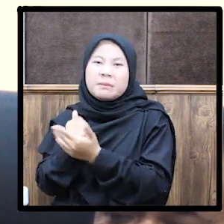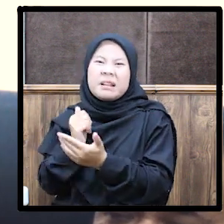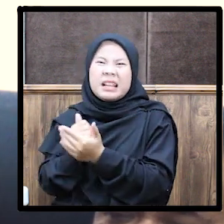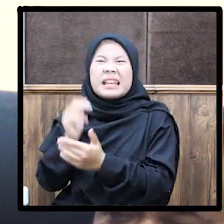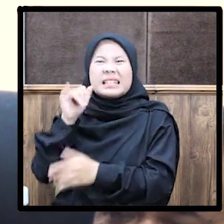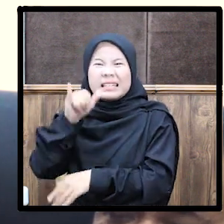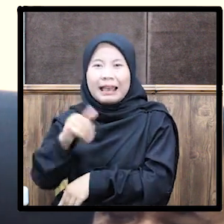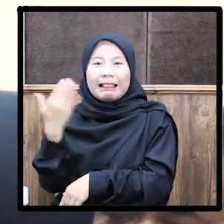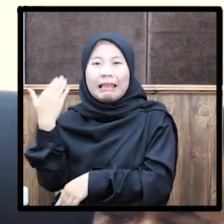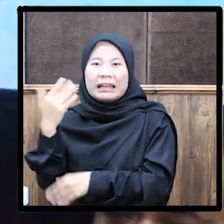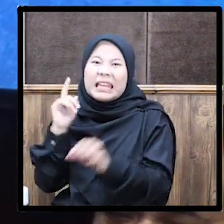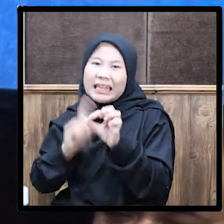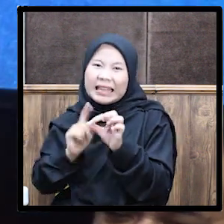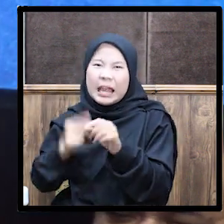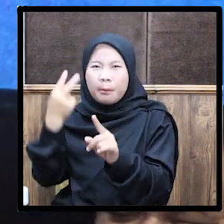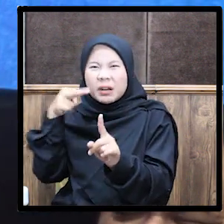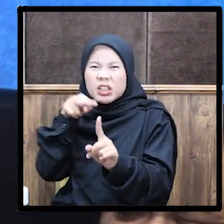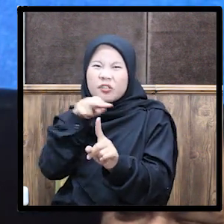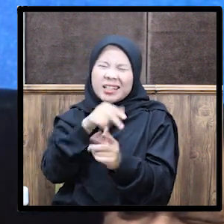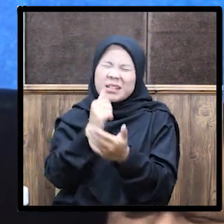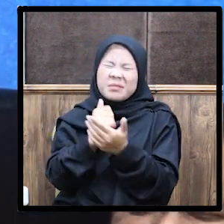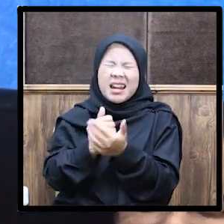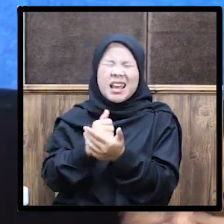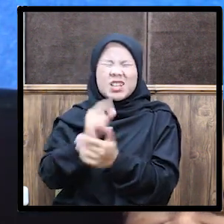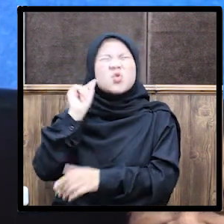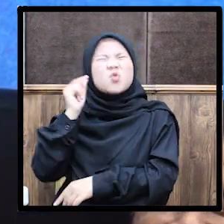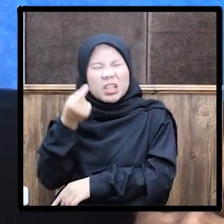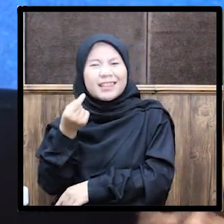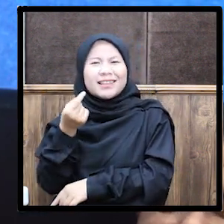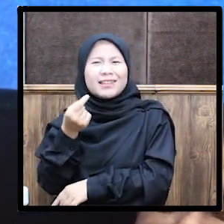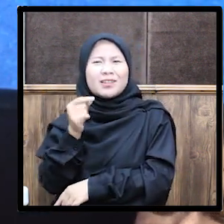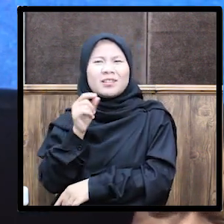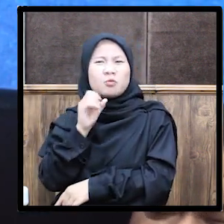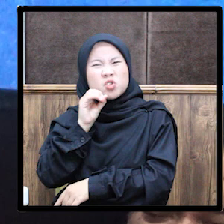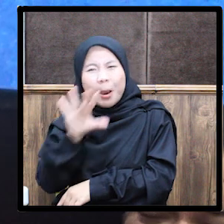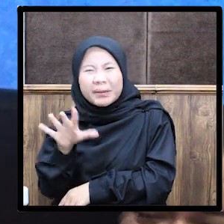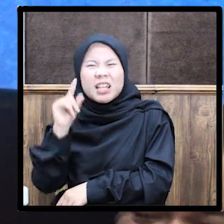ya gimana ya? Susah ngomongnya, tapi ini loh beda gitu.